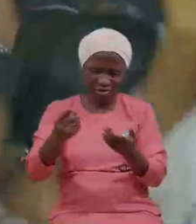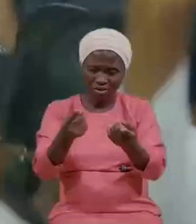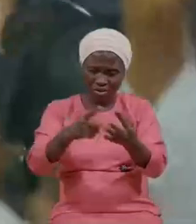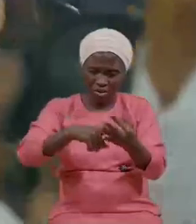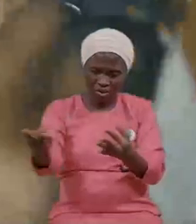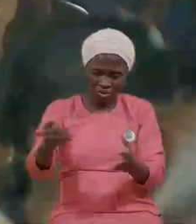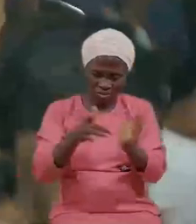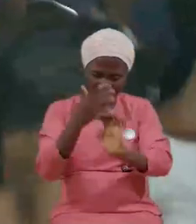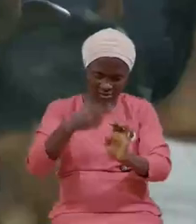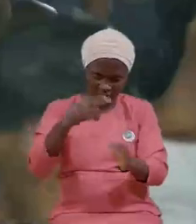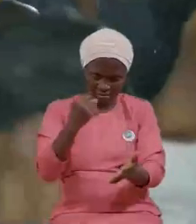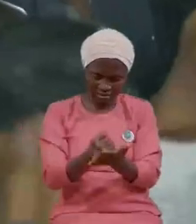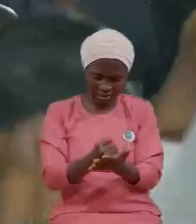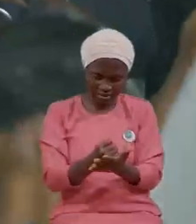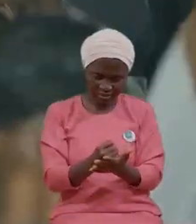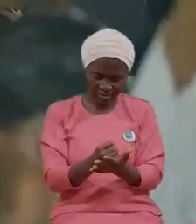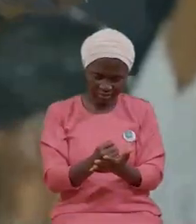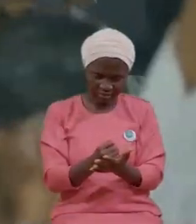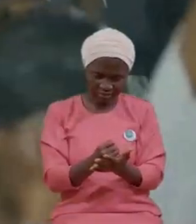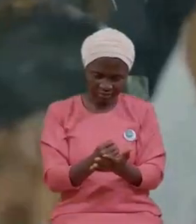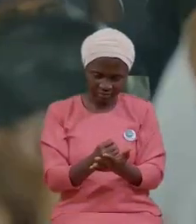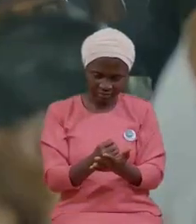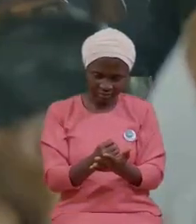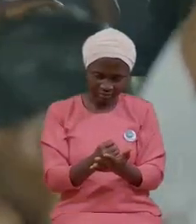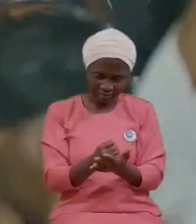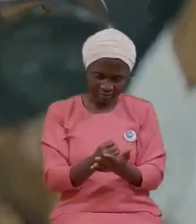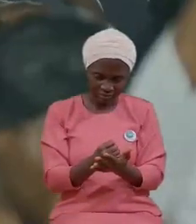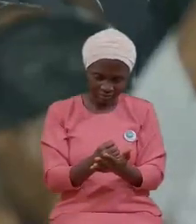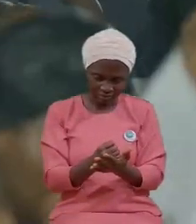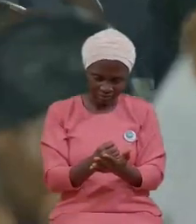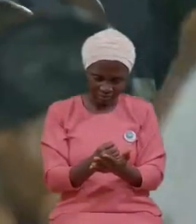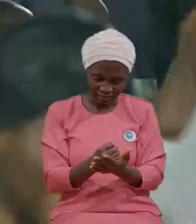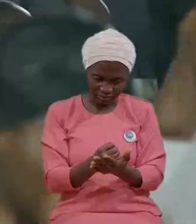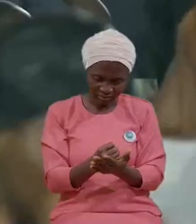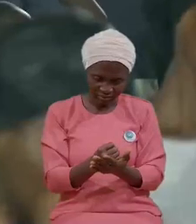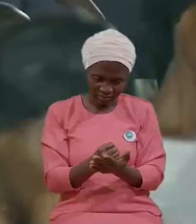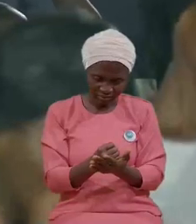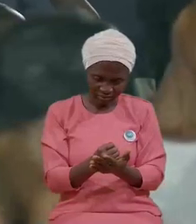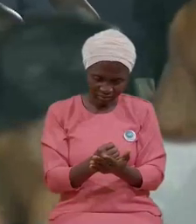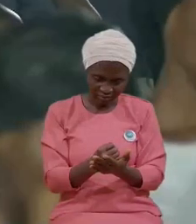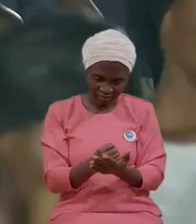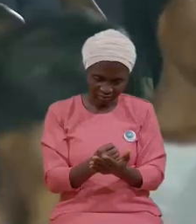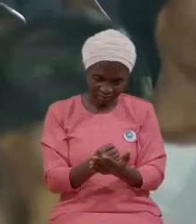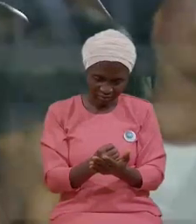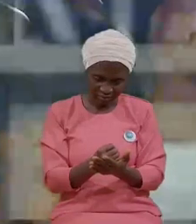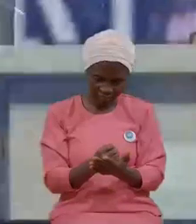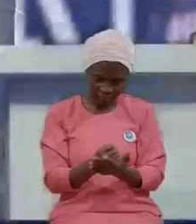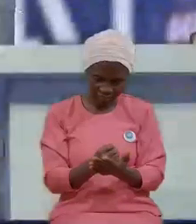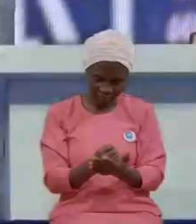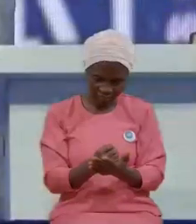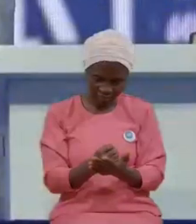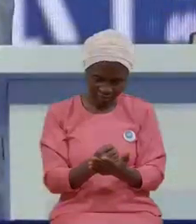qui n'échoue jamais, je vous commande, sortez au nom de Jésus.